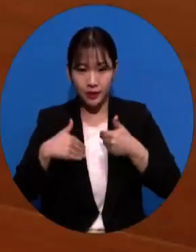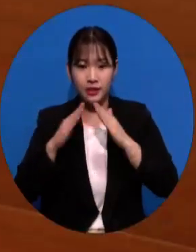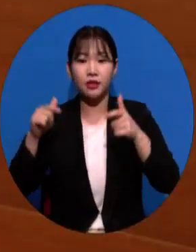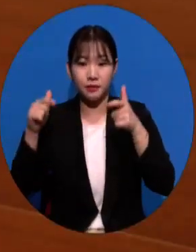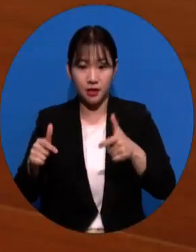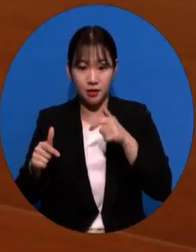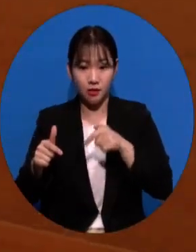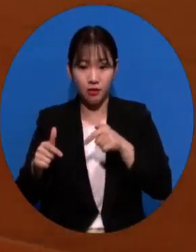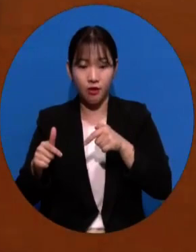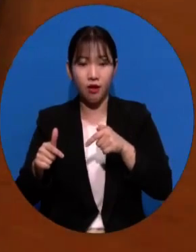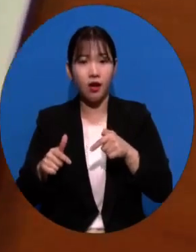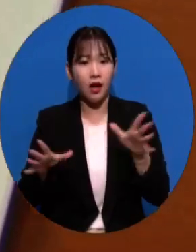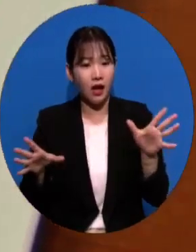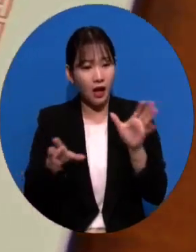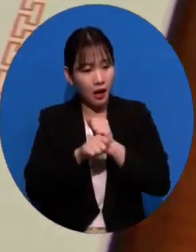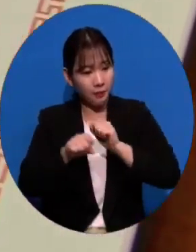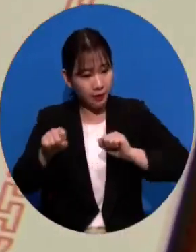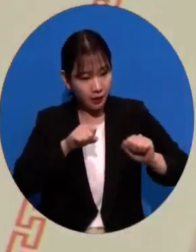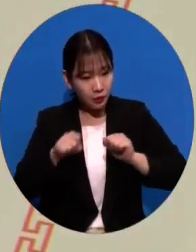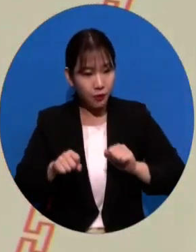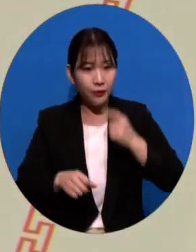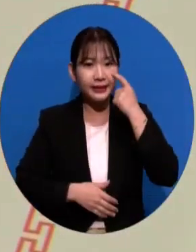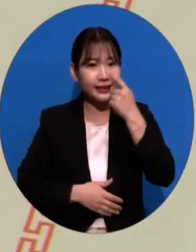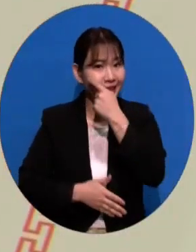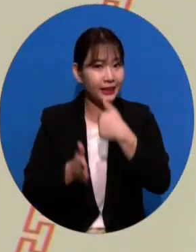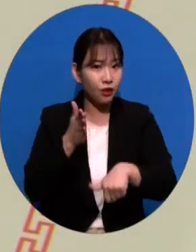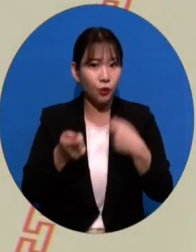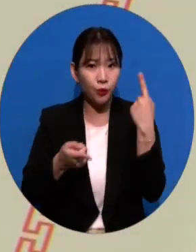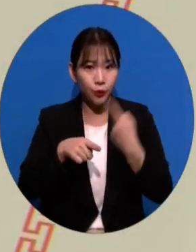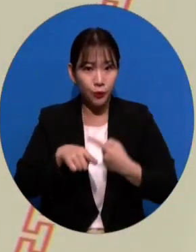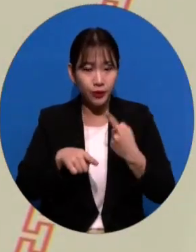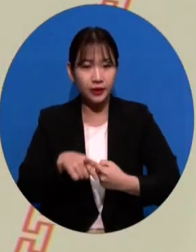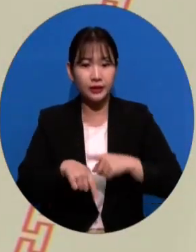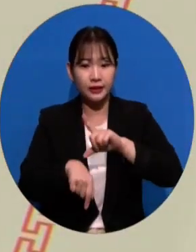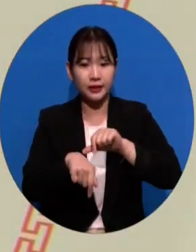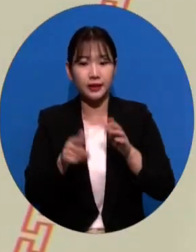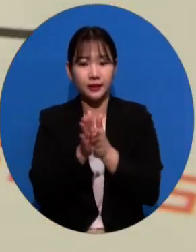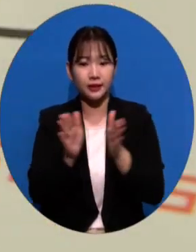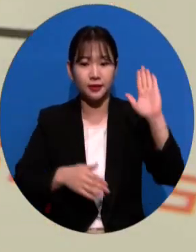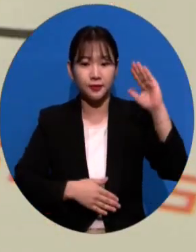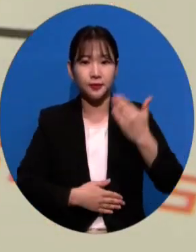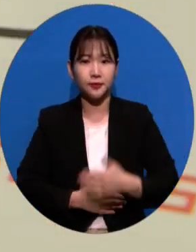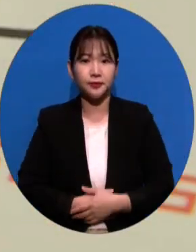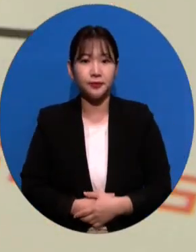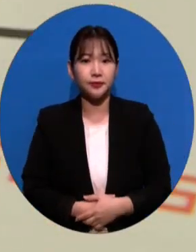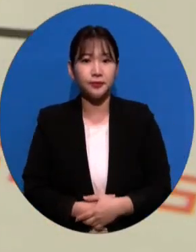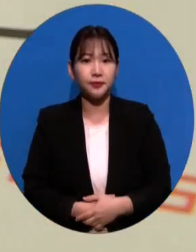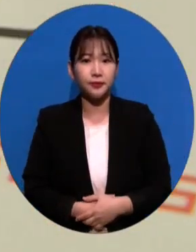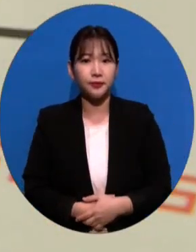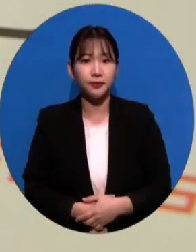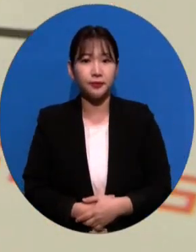전남이 통합 행보의 증표가 되는 역설의 시간이 시작됐습니다. MBC 뉴스 양혜승입니다.